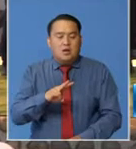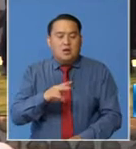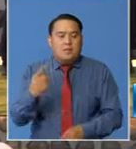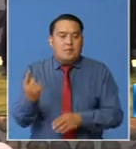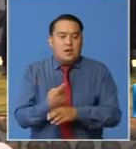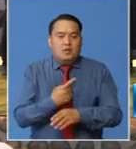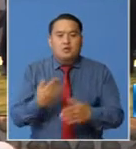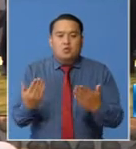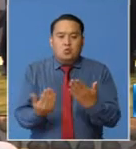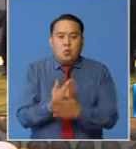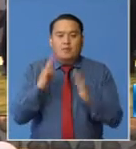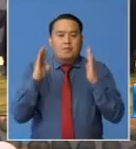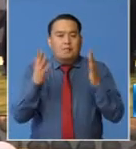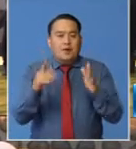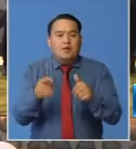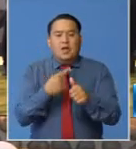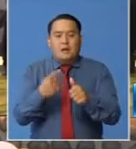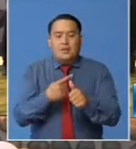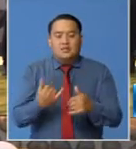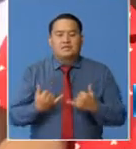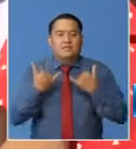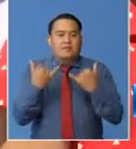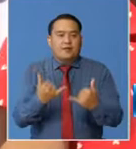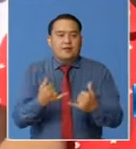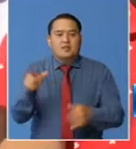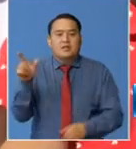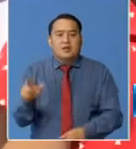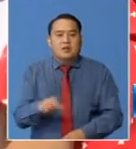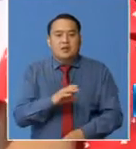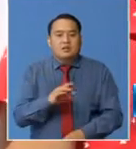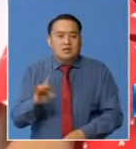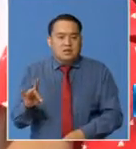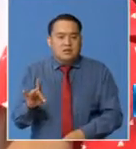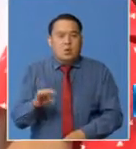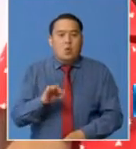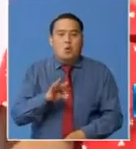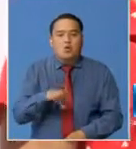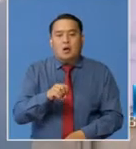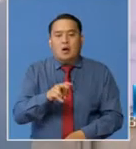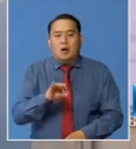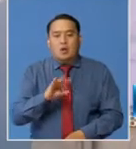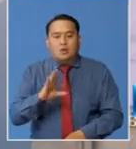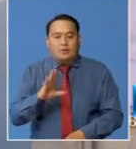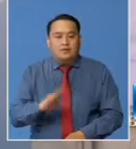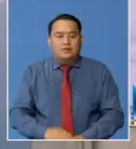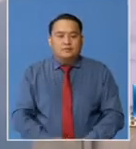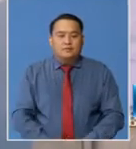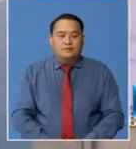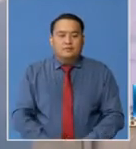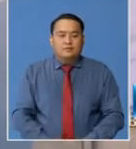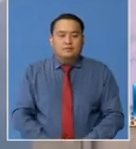местных жителей новому парку присвоили имя видного государственного деятеля СССР Батыржана Оңғарова. Батыржан